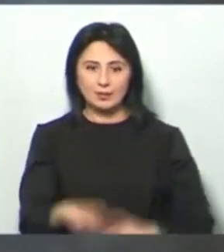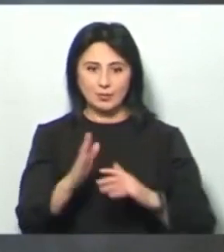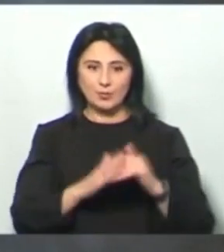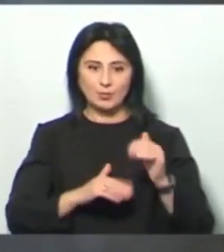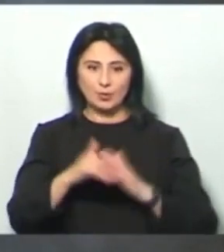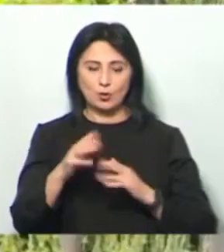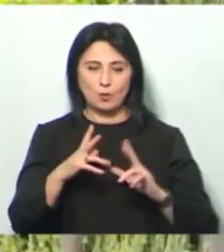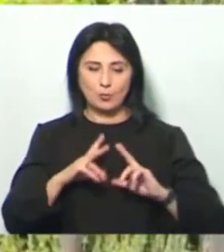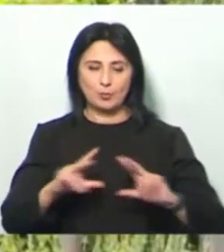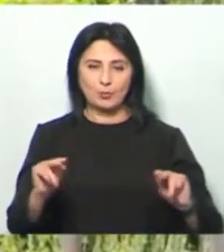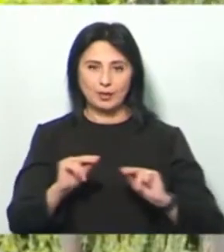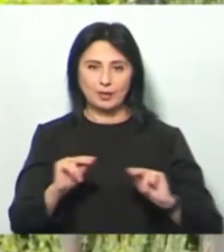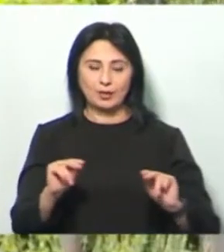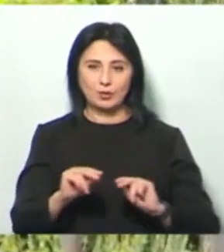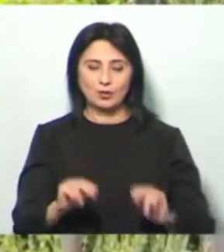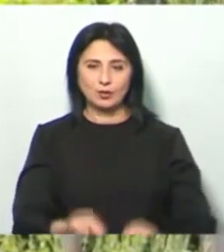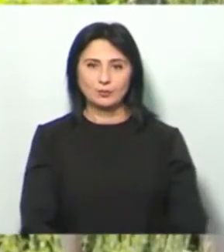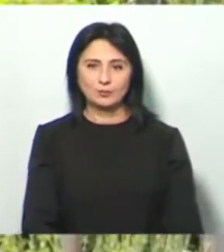პროფესიით პედაგოგი.